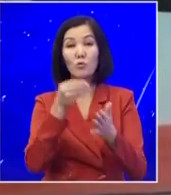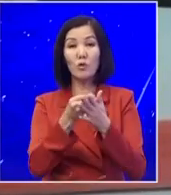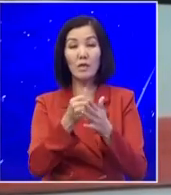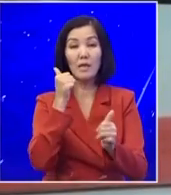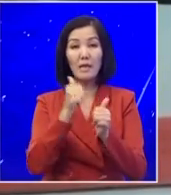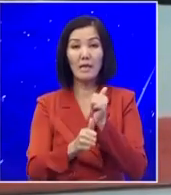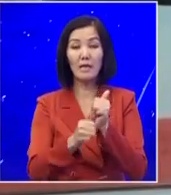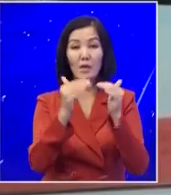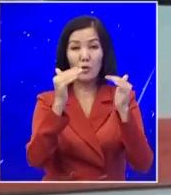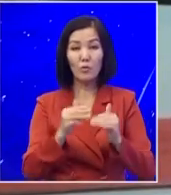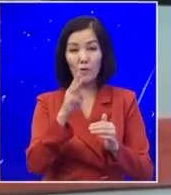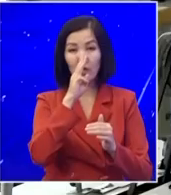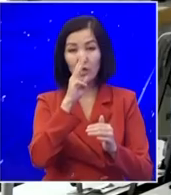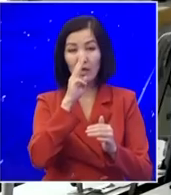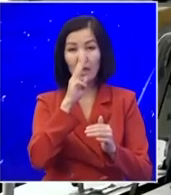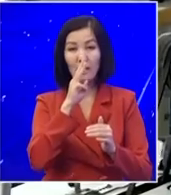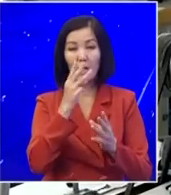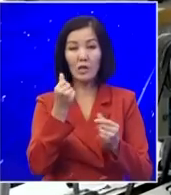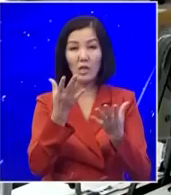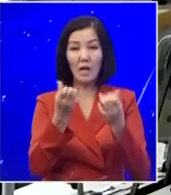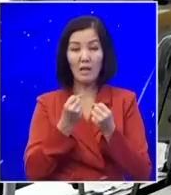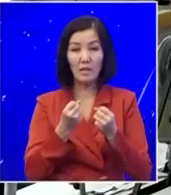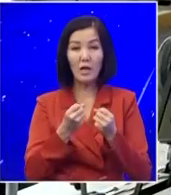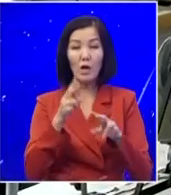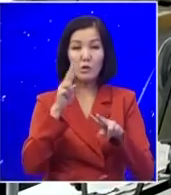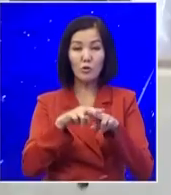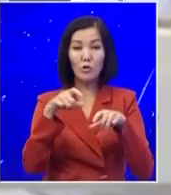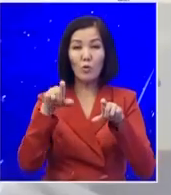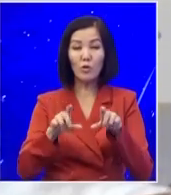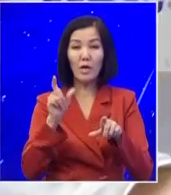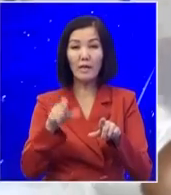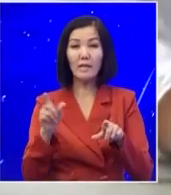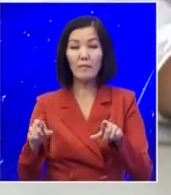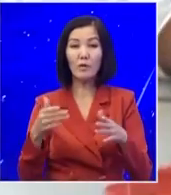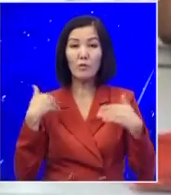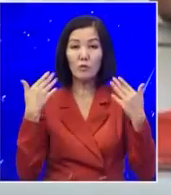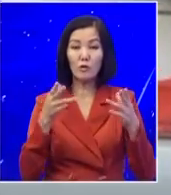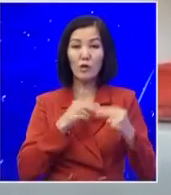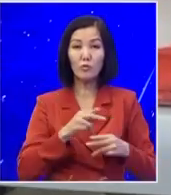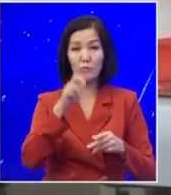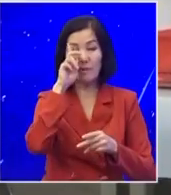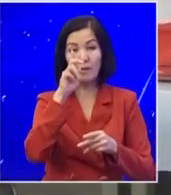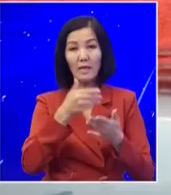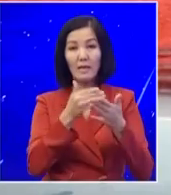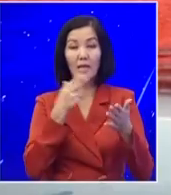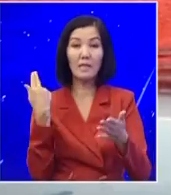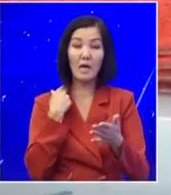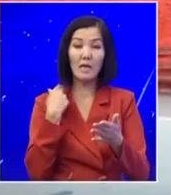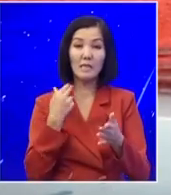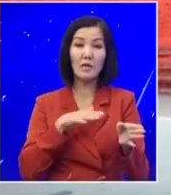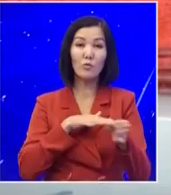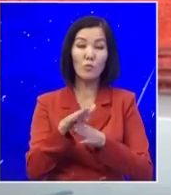ең төменгі еңбек ақы мөлшерінде қаржалады. Сотталушылардың айтуынша ұсынылған жұмыс олардың мемлекет алдындағы қарыздарын